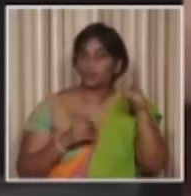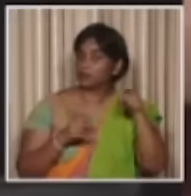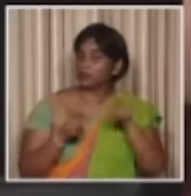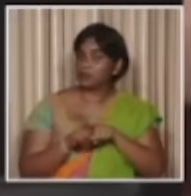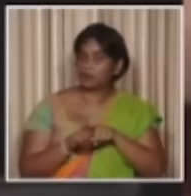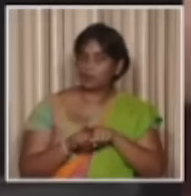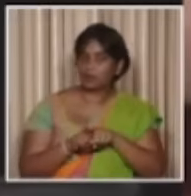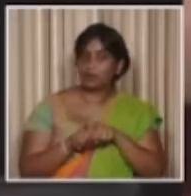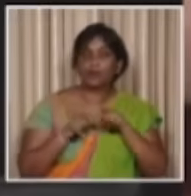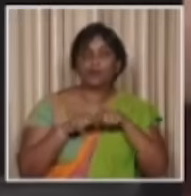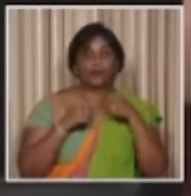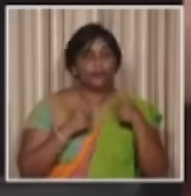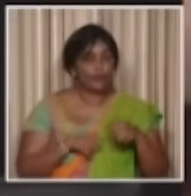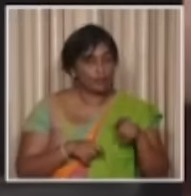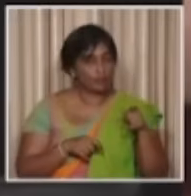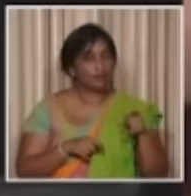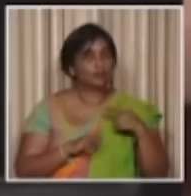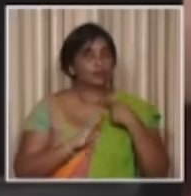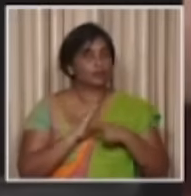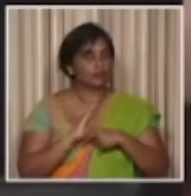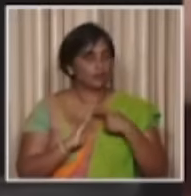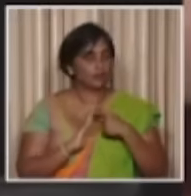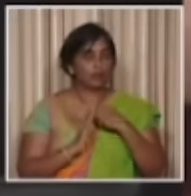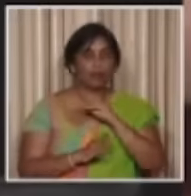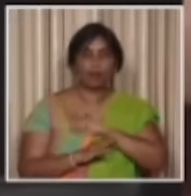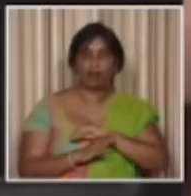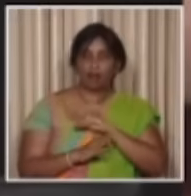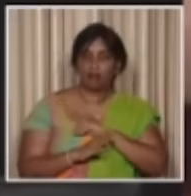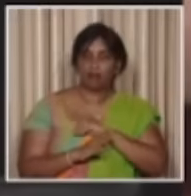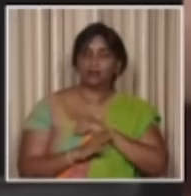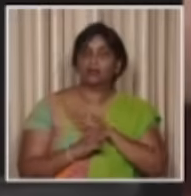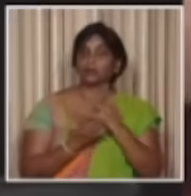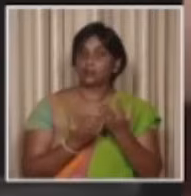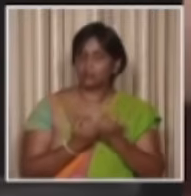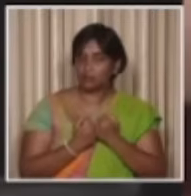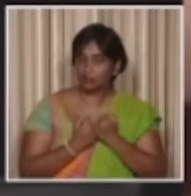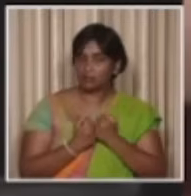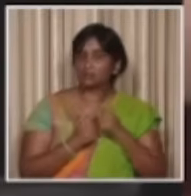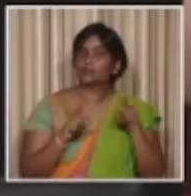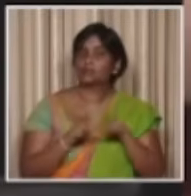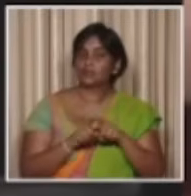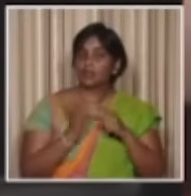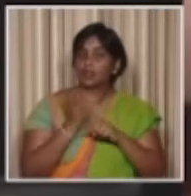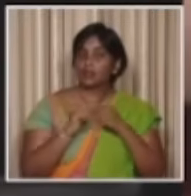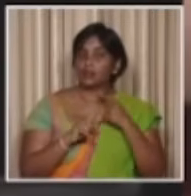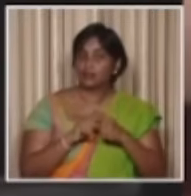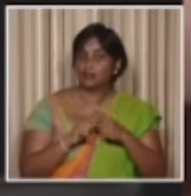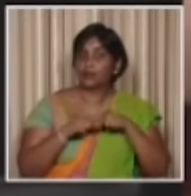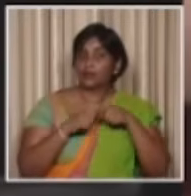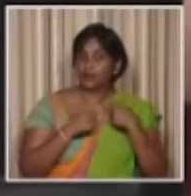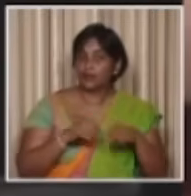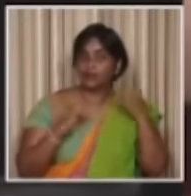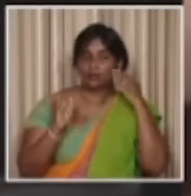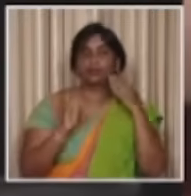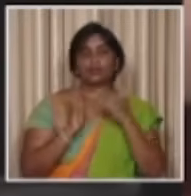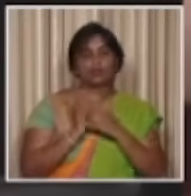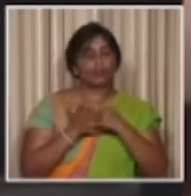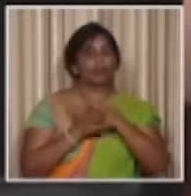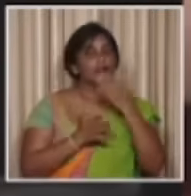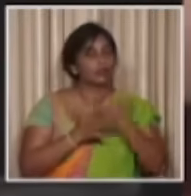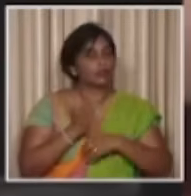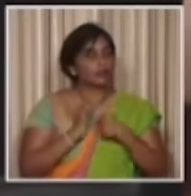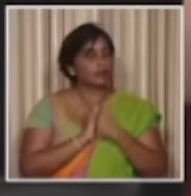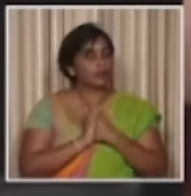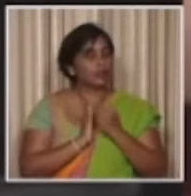සඳහා වියදම රටේ බදු ආදායම් ලැබීම ඒ වගේම බදු ආදායම් වියදම් කිරීම පිළිබඳ වාර්තාවක්